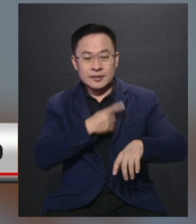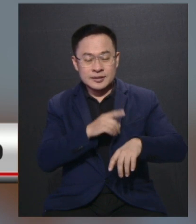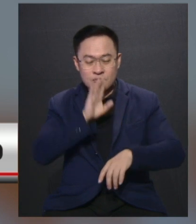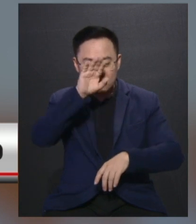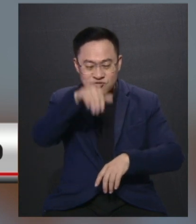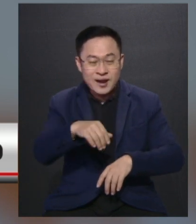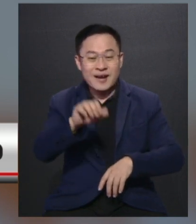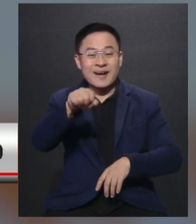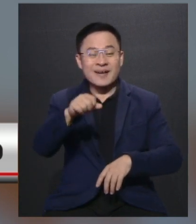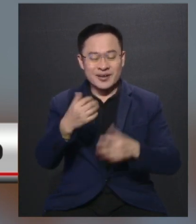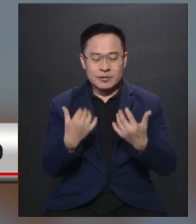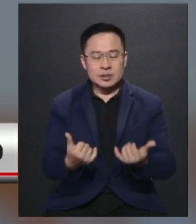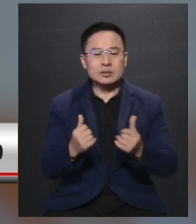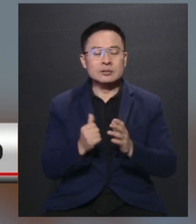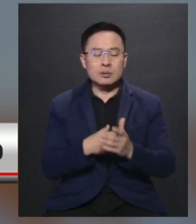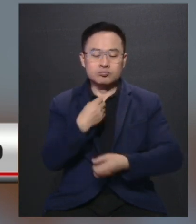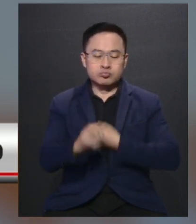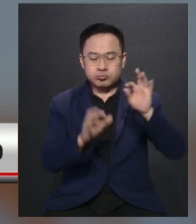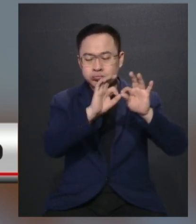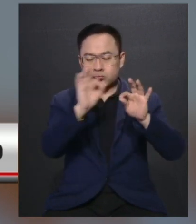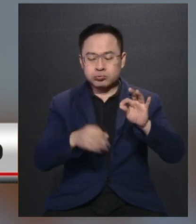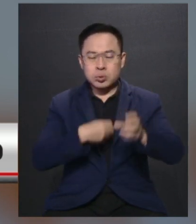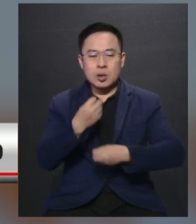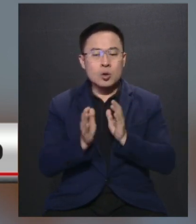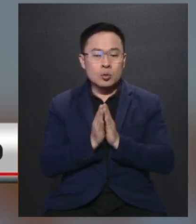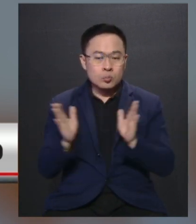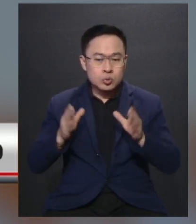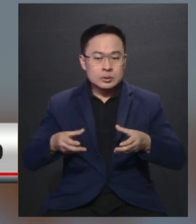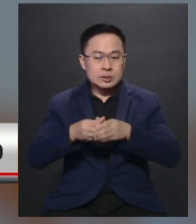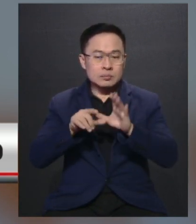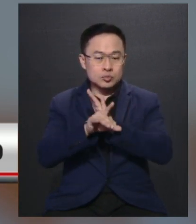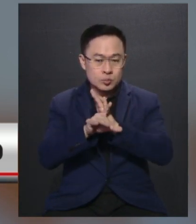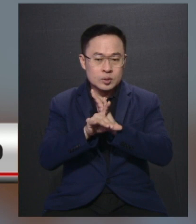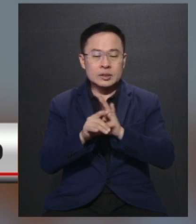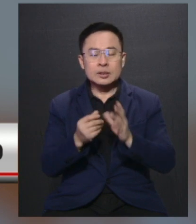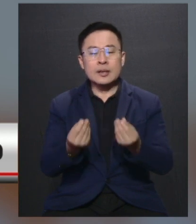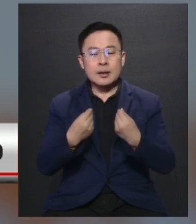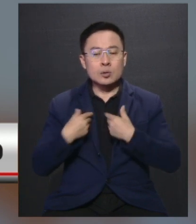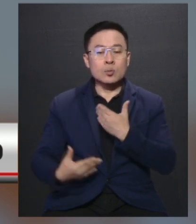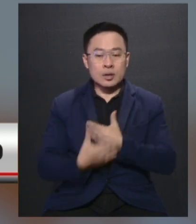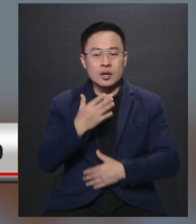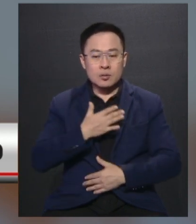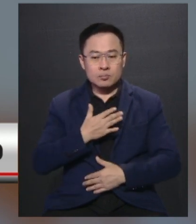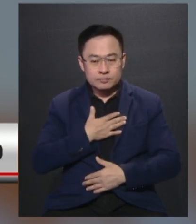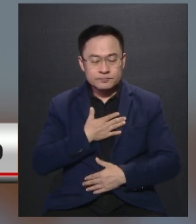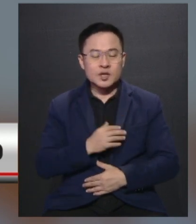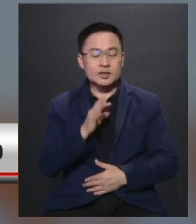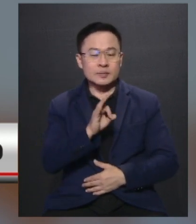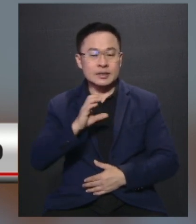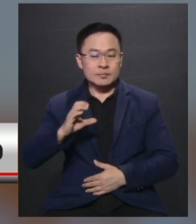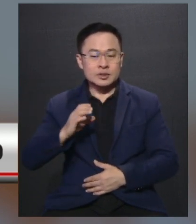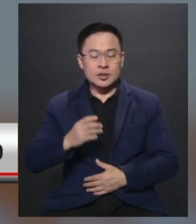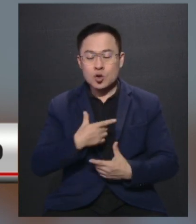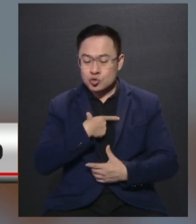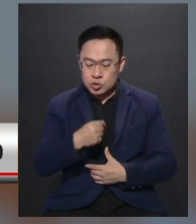ขอบคุณสโมสรชลบุรีกับทุกวันดีๆที่มอบให้ผมนะครับแล้วผมจะเป็นกองเชียร์ฉลามชนตลอดไป